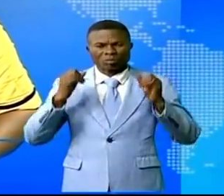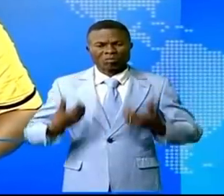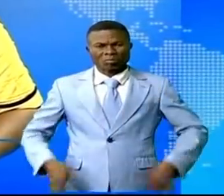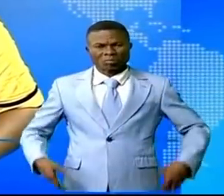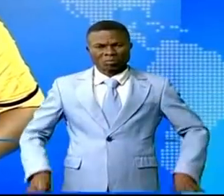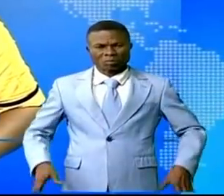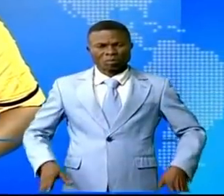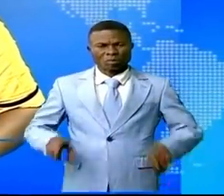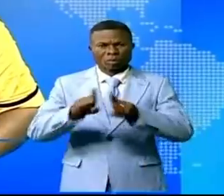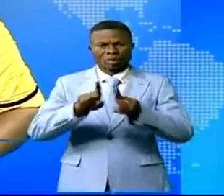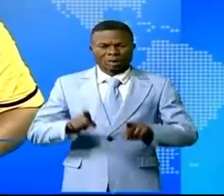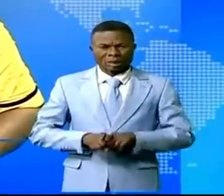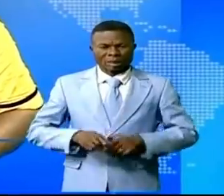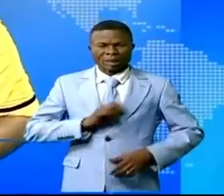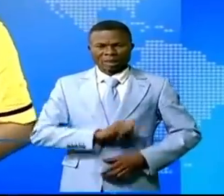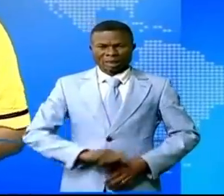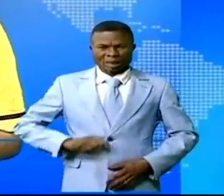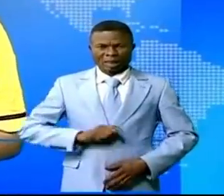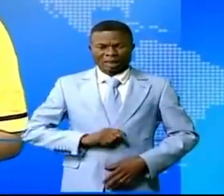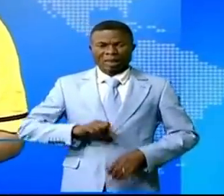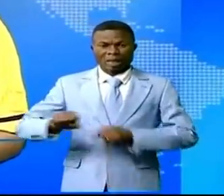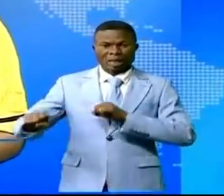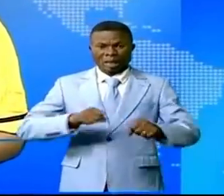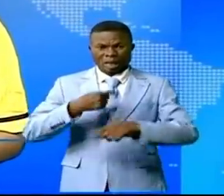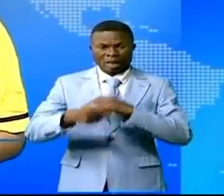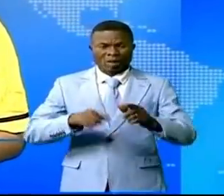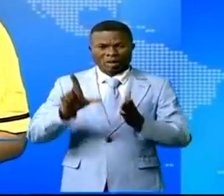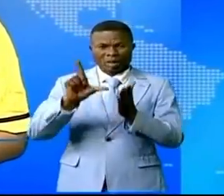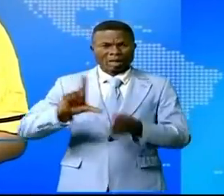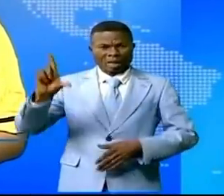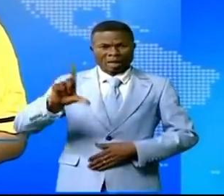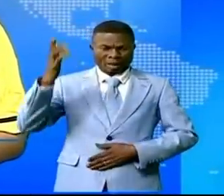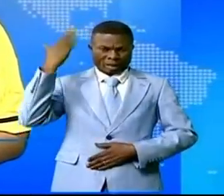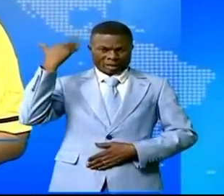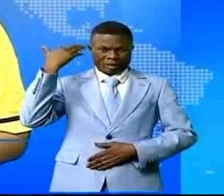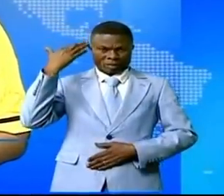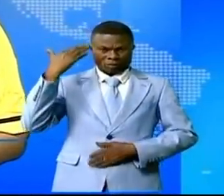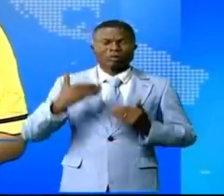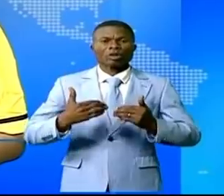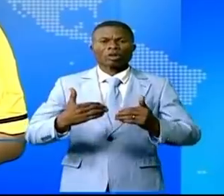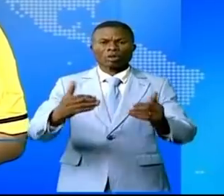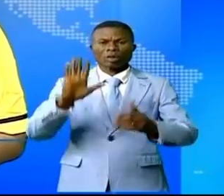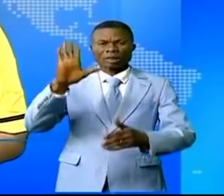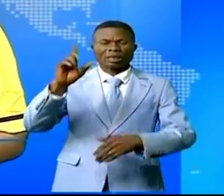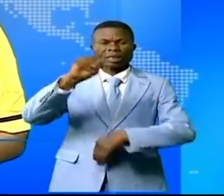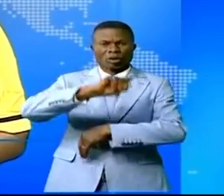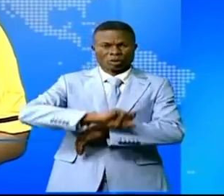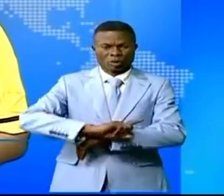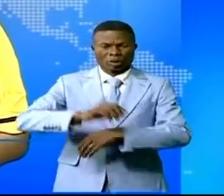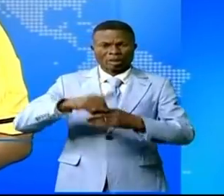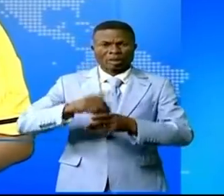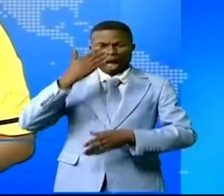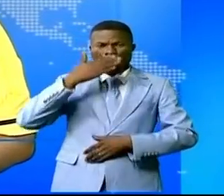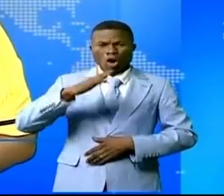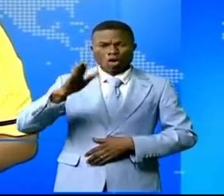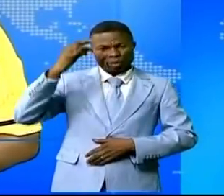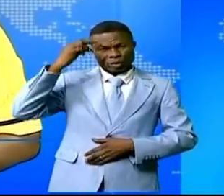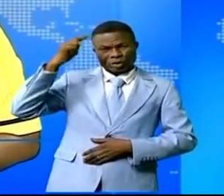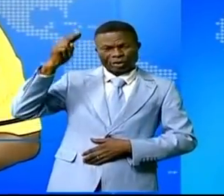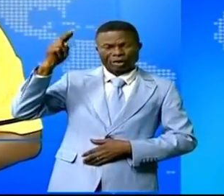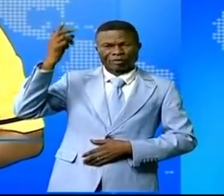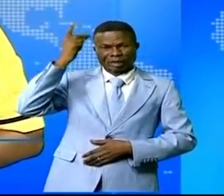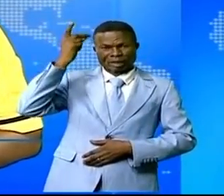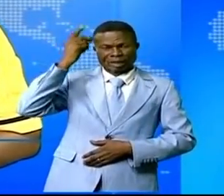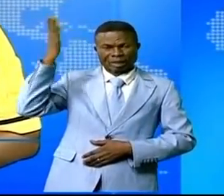opérations ont débuté depuis le lundi dernier et se feront pendant 5 jours aux cliniques universitaires de